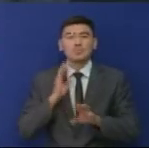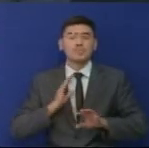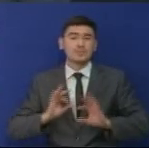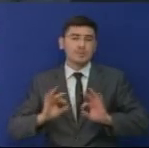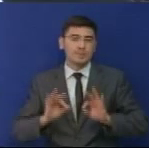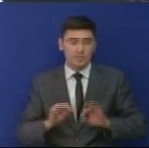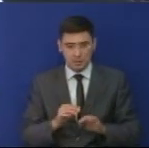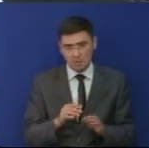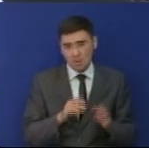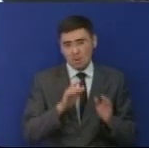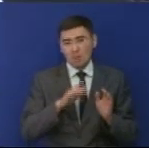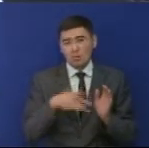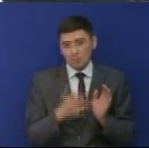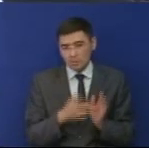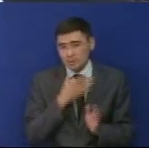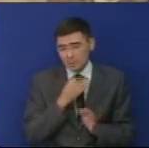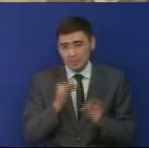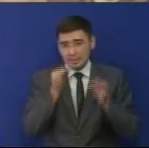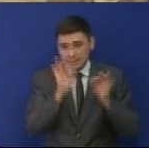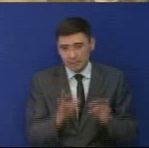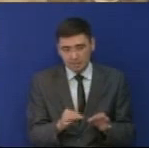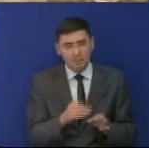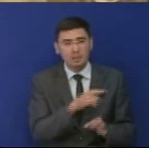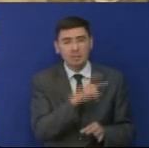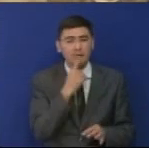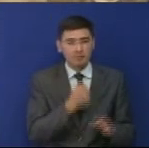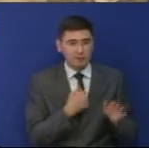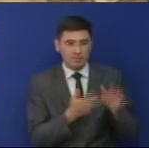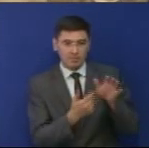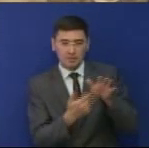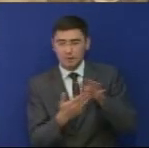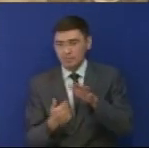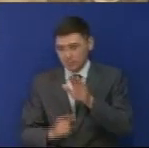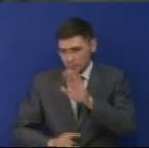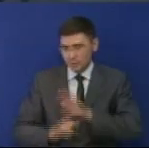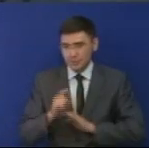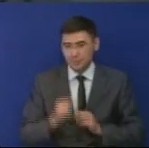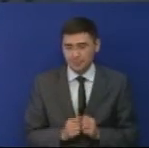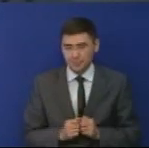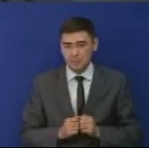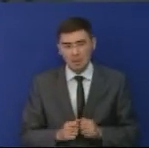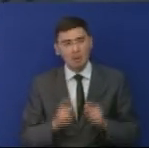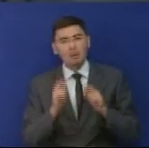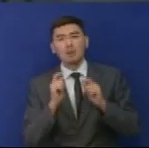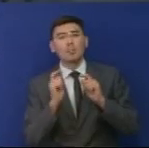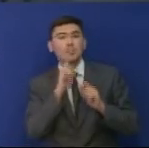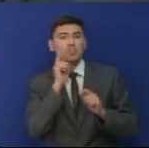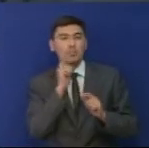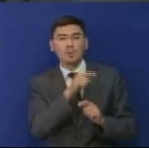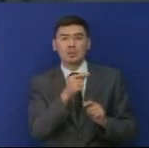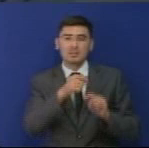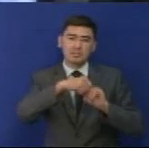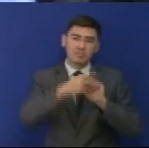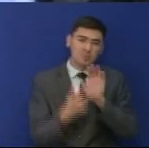Семее стартовала осенняя призывная кампания. Сегодня повестки о прохождении срочной службы в армии вручаются молодым людям в возрасте